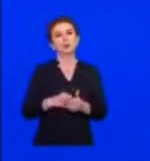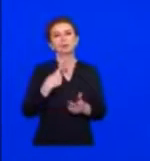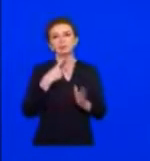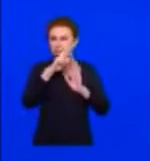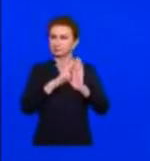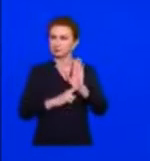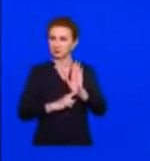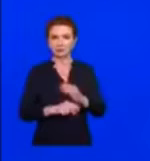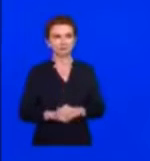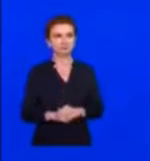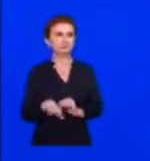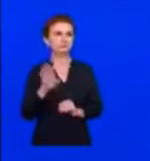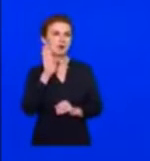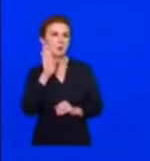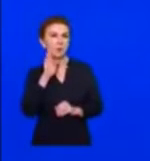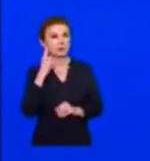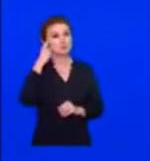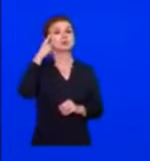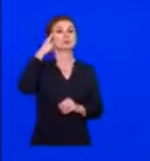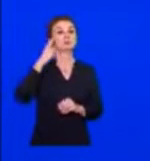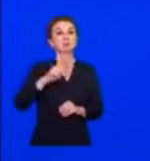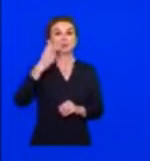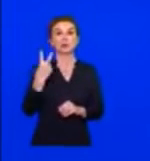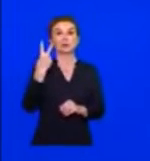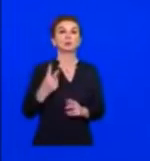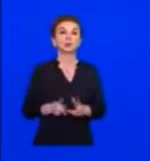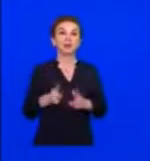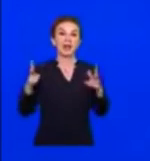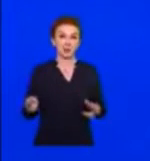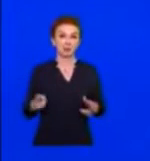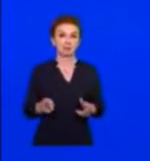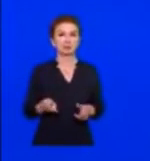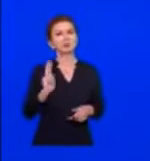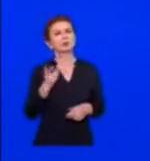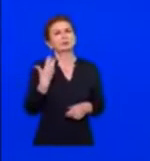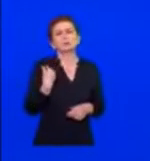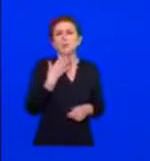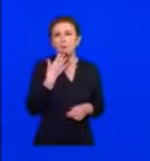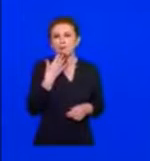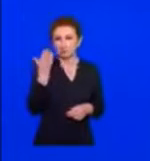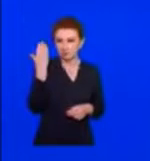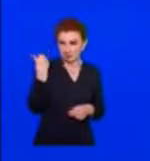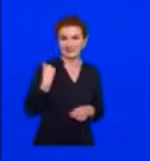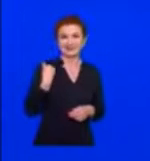określone. Podobnie przypominam o naszym drugim etapie, o którym mówiłem kilka dni temu,